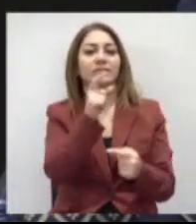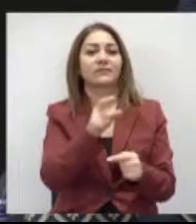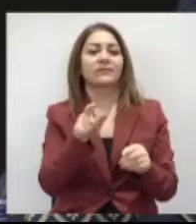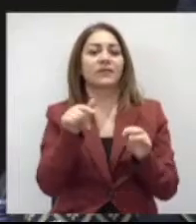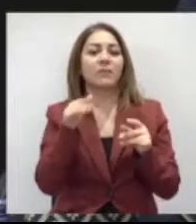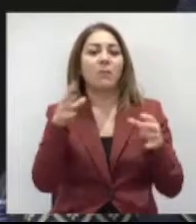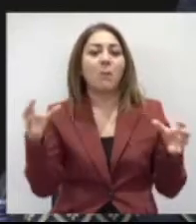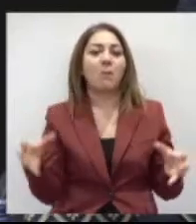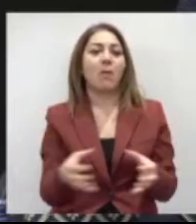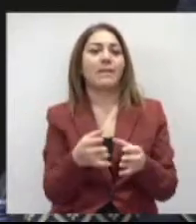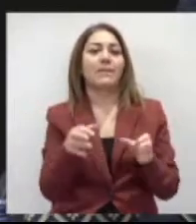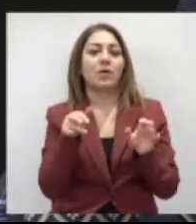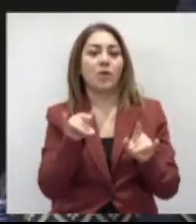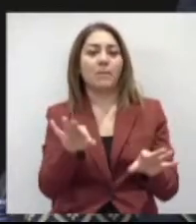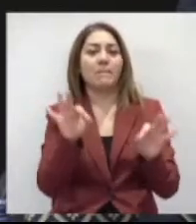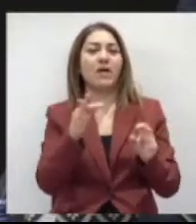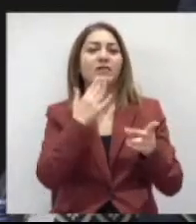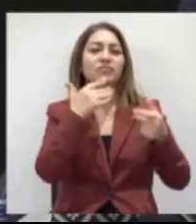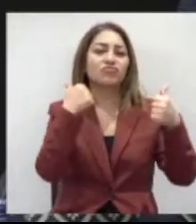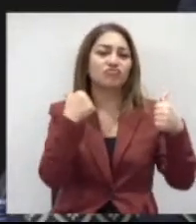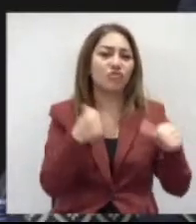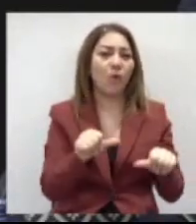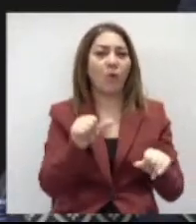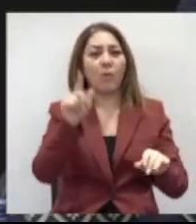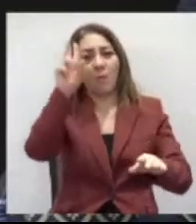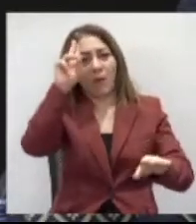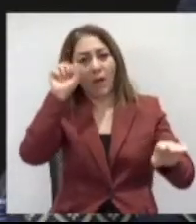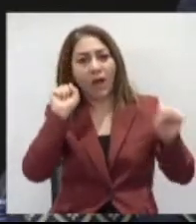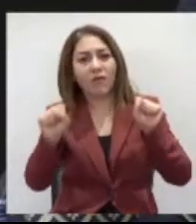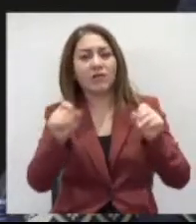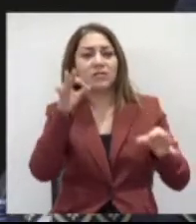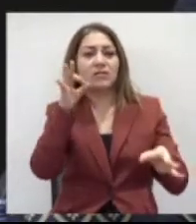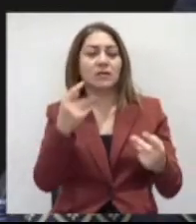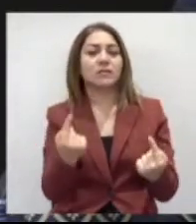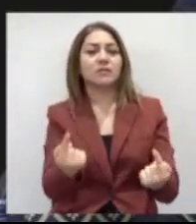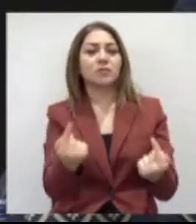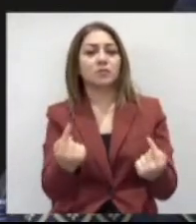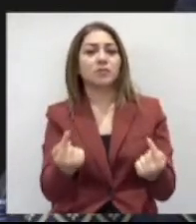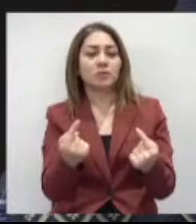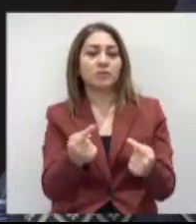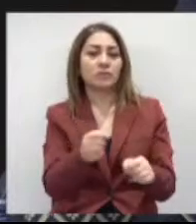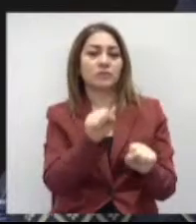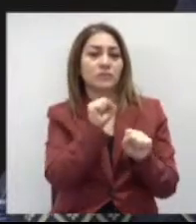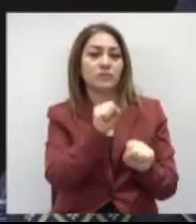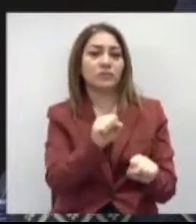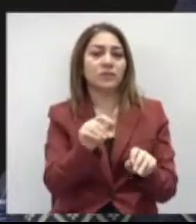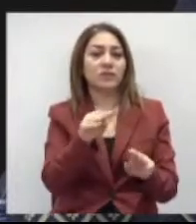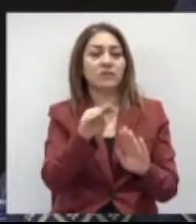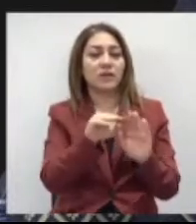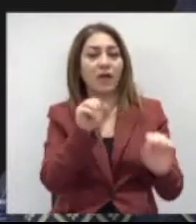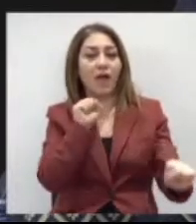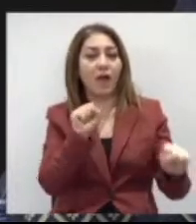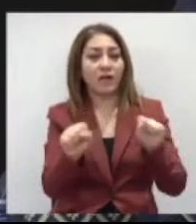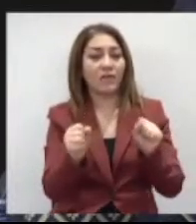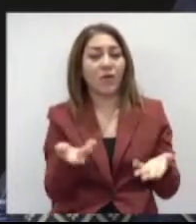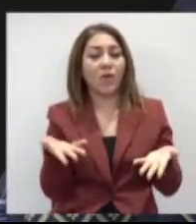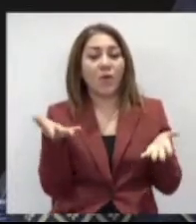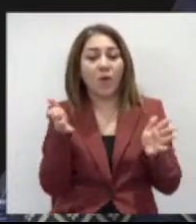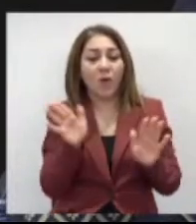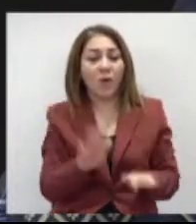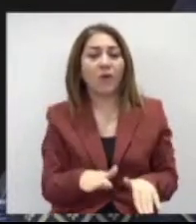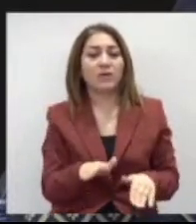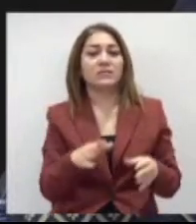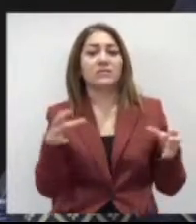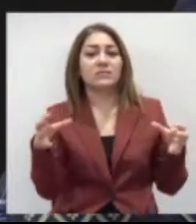գործնեության ճշգրտությունը, արդյունավետությունը եւ մնացած այլ մարմինները, որոնք նշվում են, կարող են